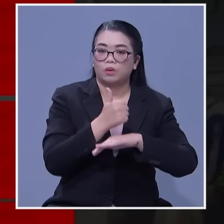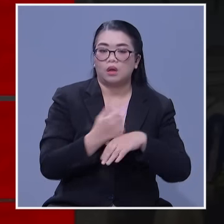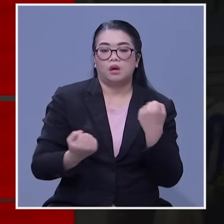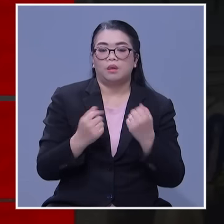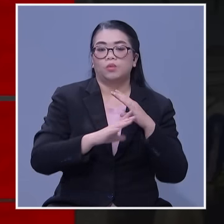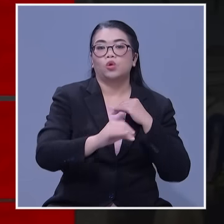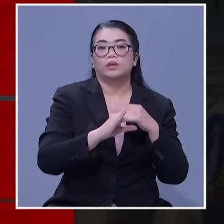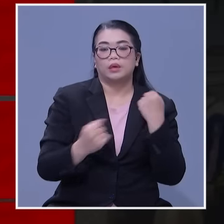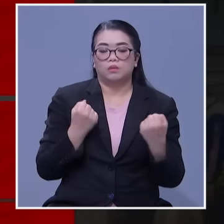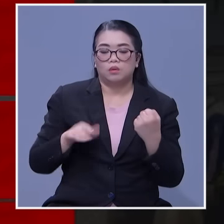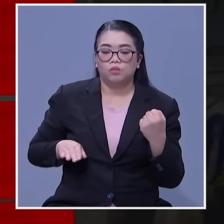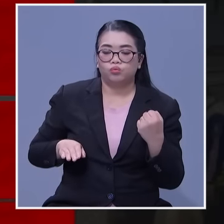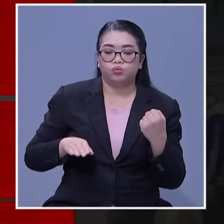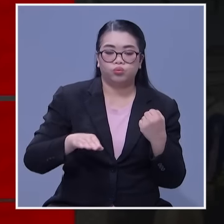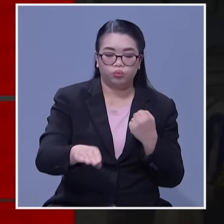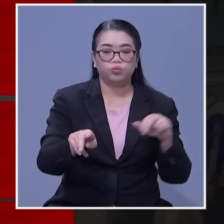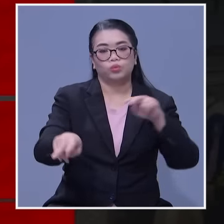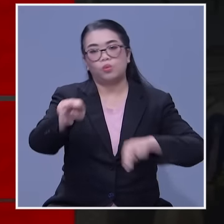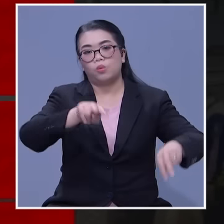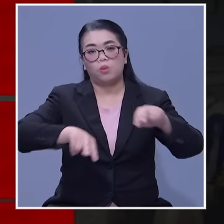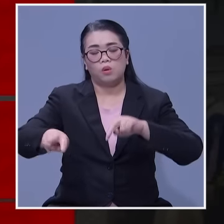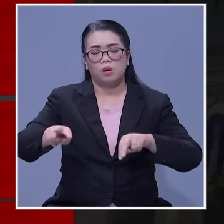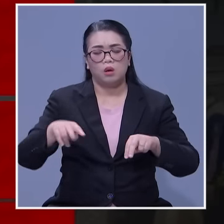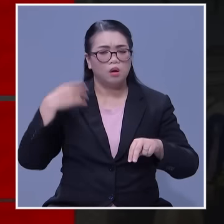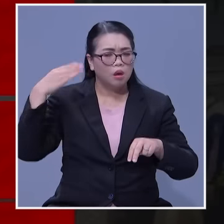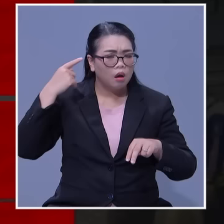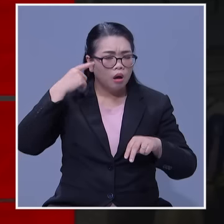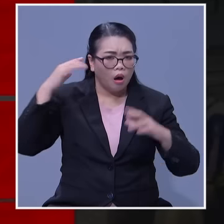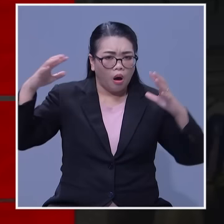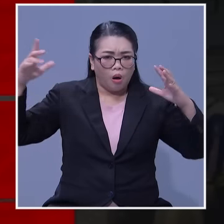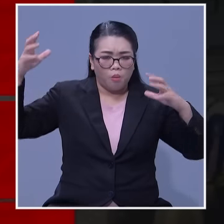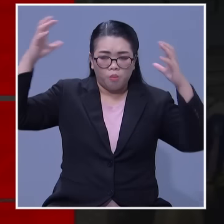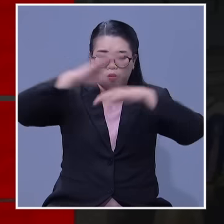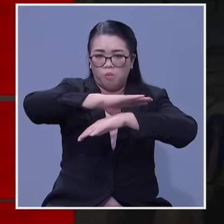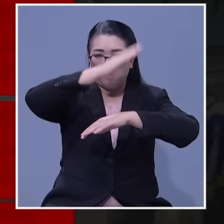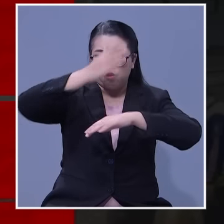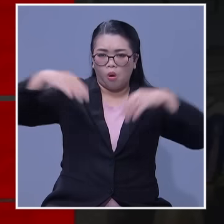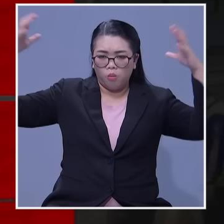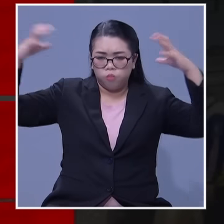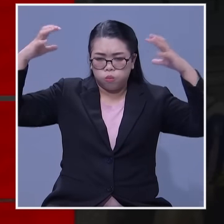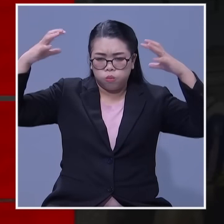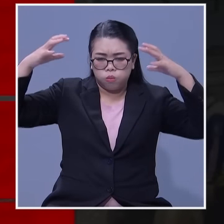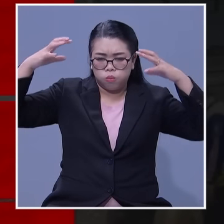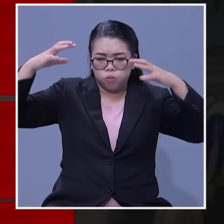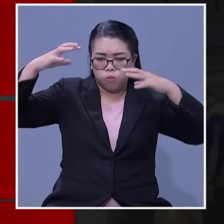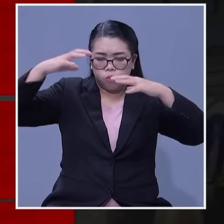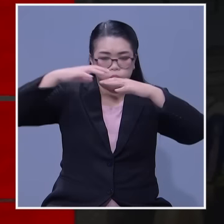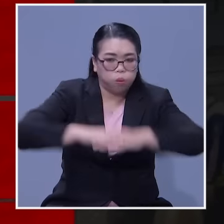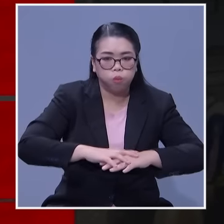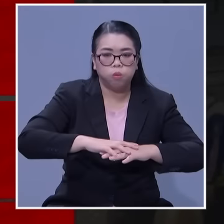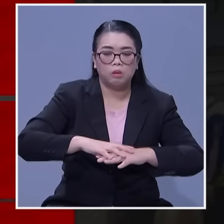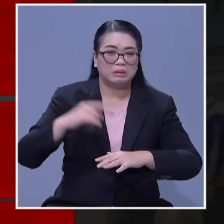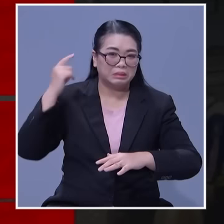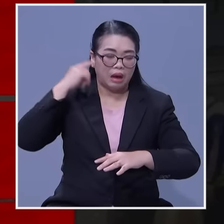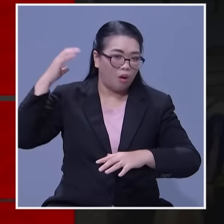รถเก๋งเข้าไปควบคุมงานอยู่ด้วยแต่จู่ๆเกิดดินภูเขาถล่มลงมาทับรถทั้ง 3คันเสียงนี่คือ